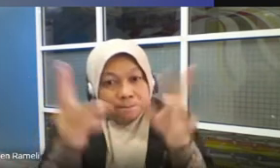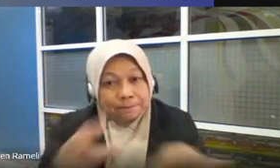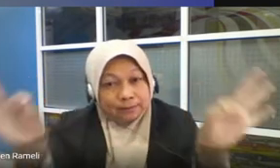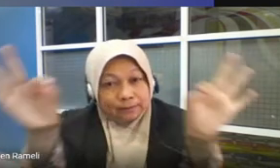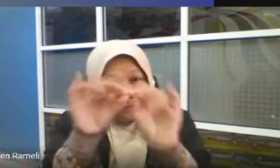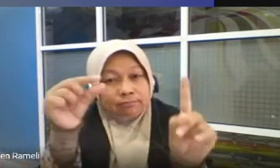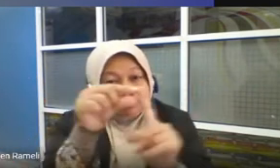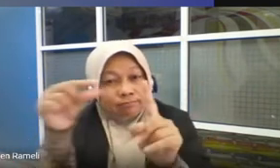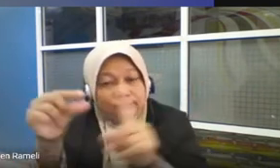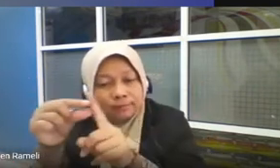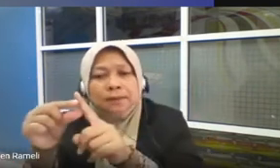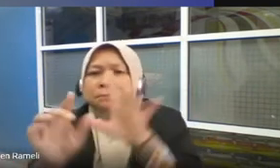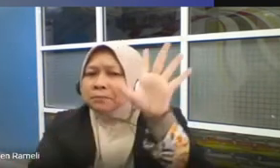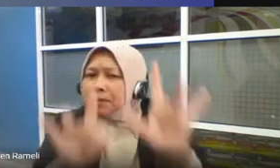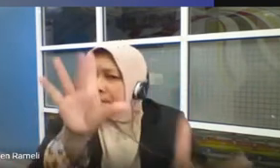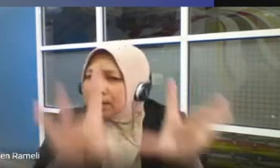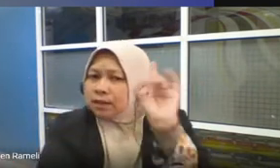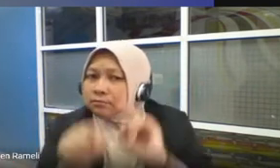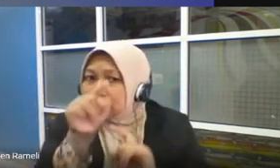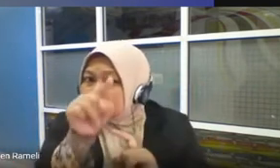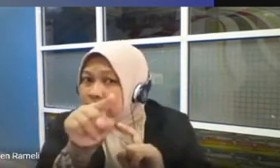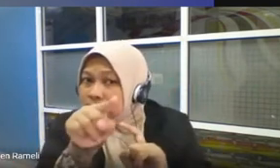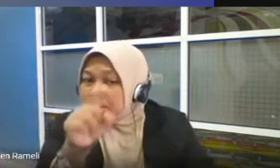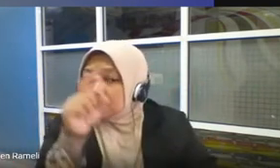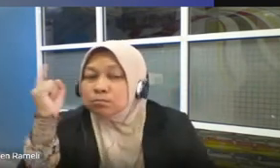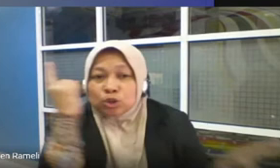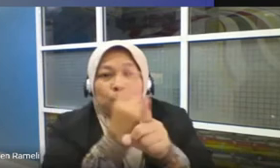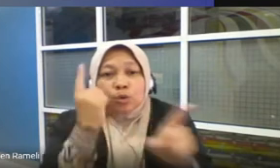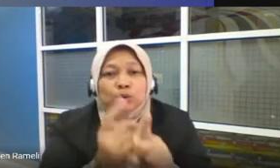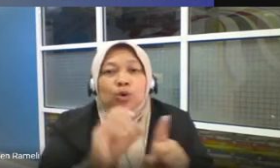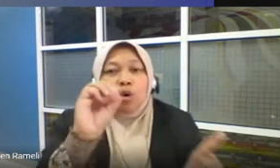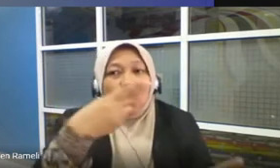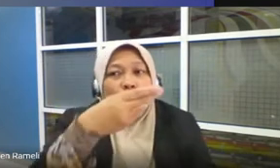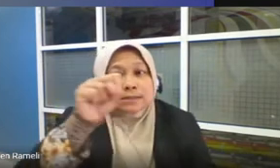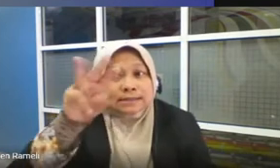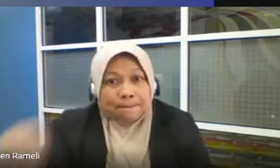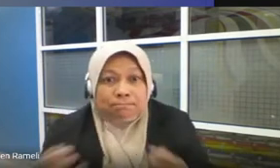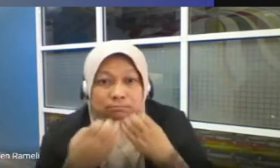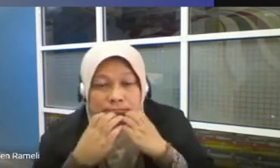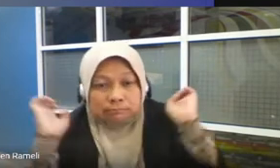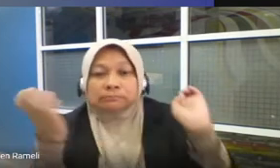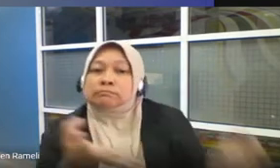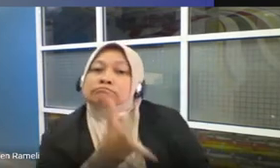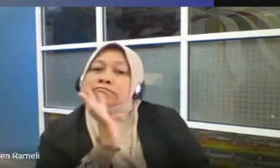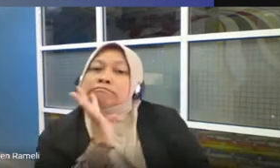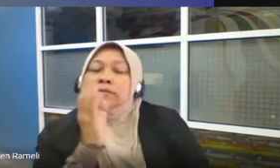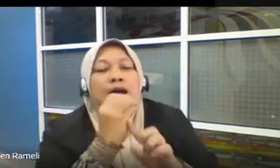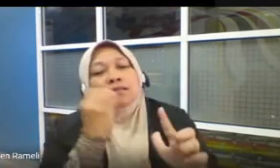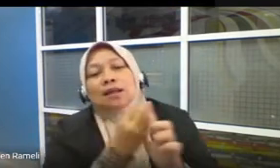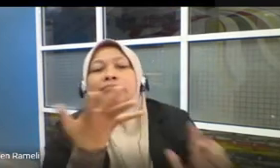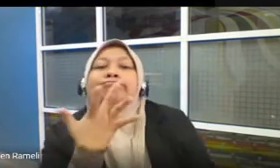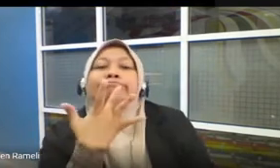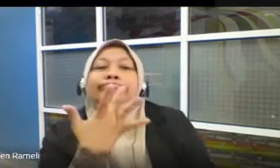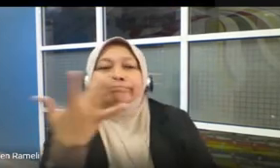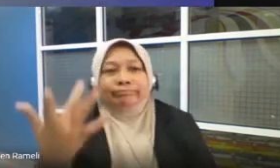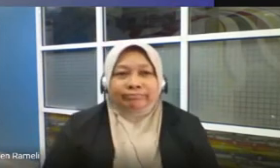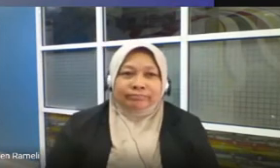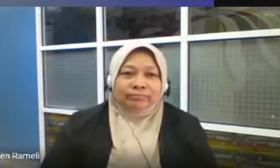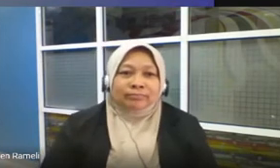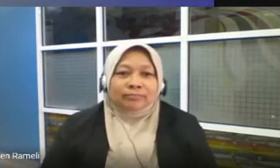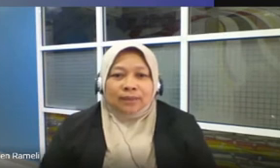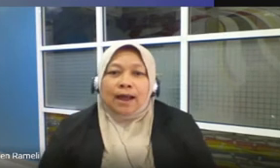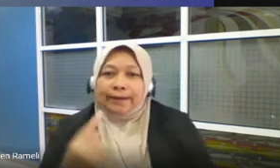untuk menunjukkan sama ada you are awesome speaker ke or not. Okay. Right. Kemudian satu lagi ni,